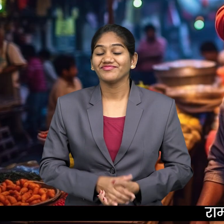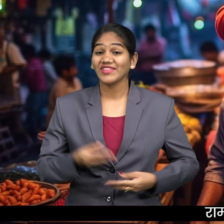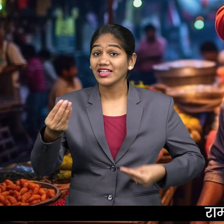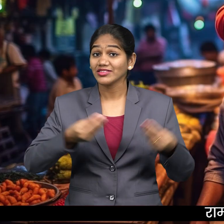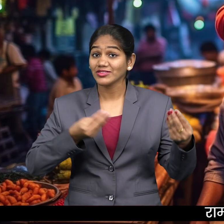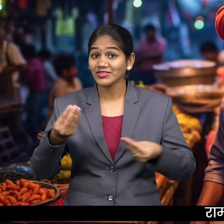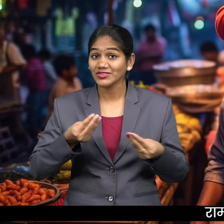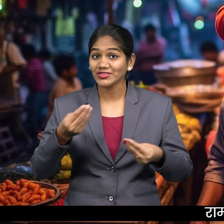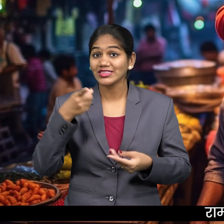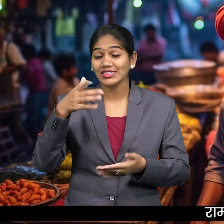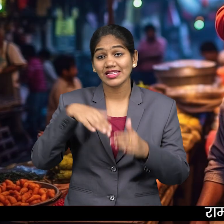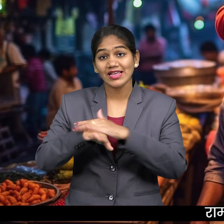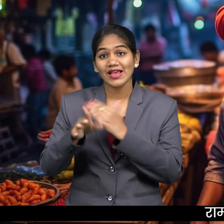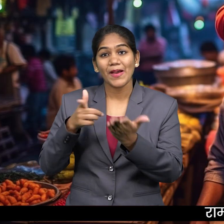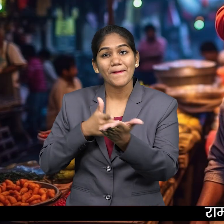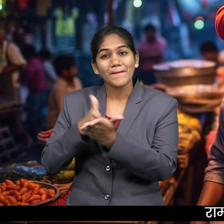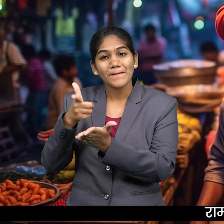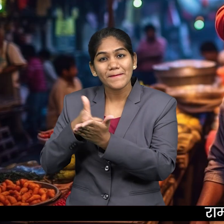रामपूरचे दुकानदार.